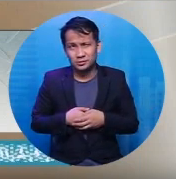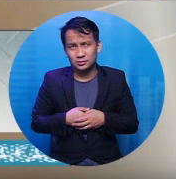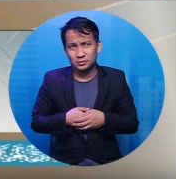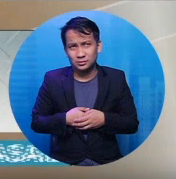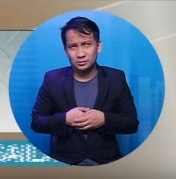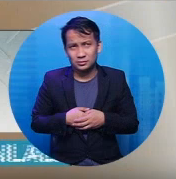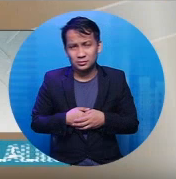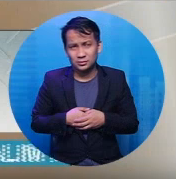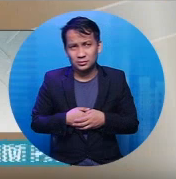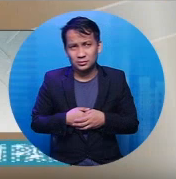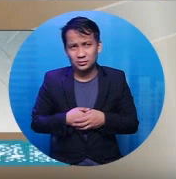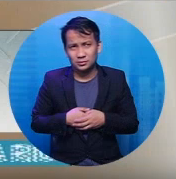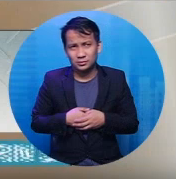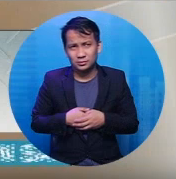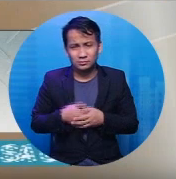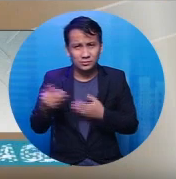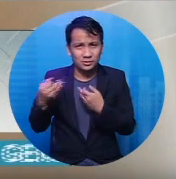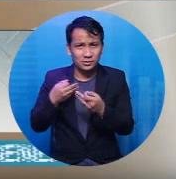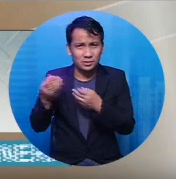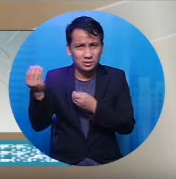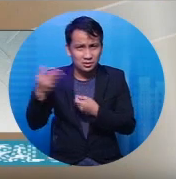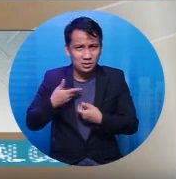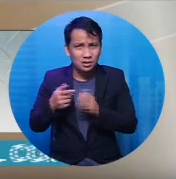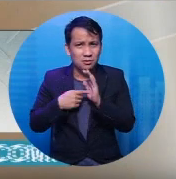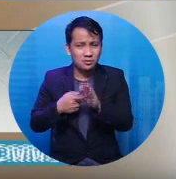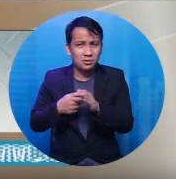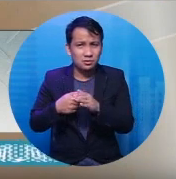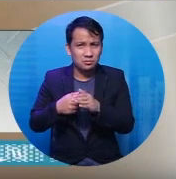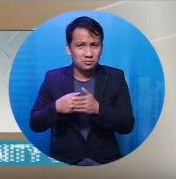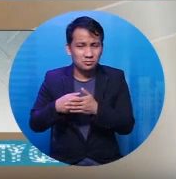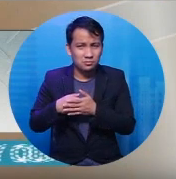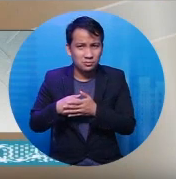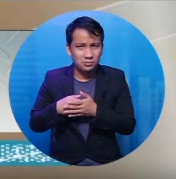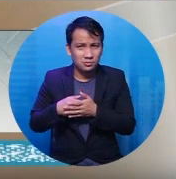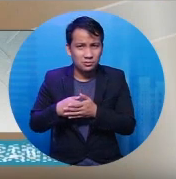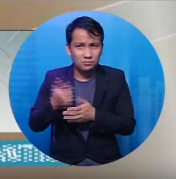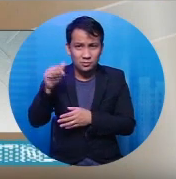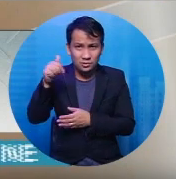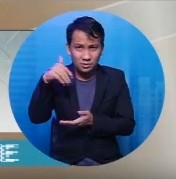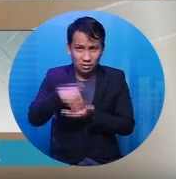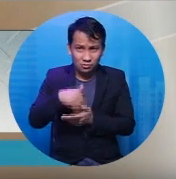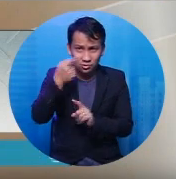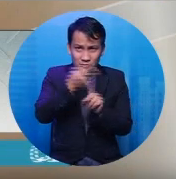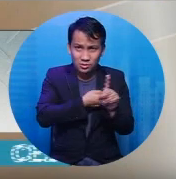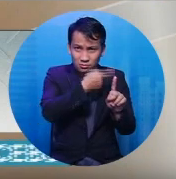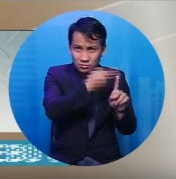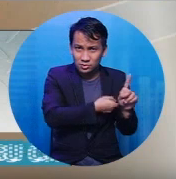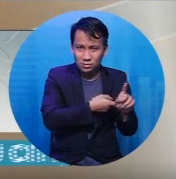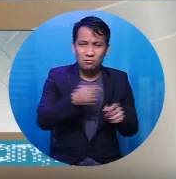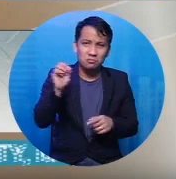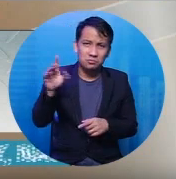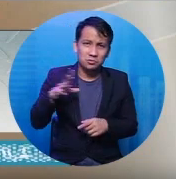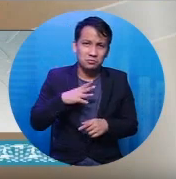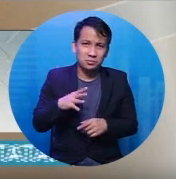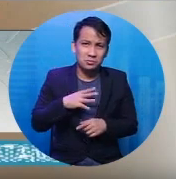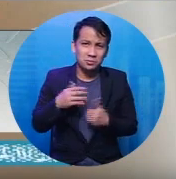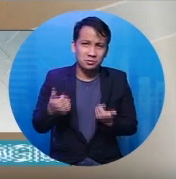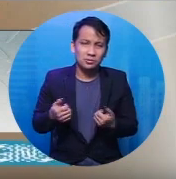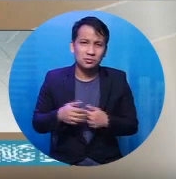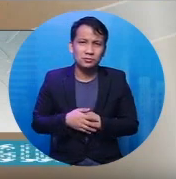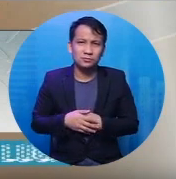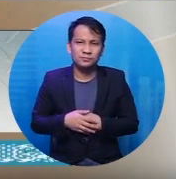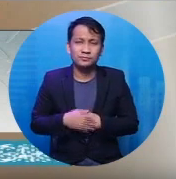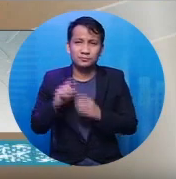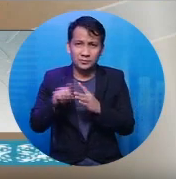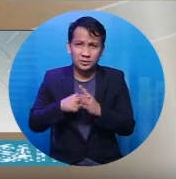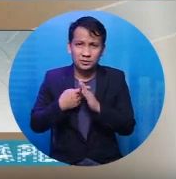na babayaran daw ka namin, datadatahan, 10,000 every month. Sabi ko, okay. Sabi niya,